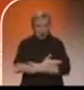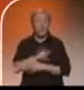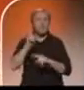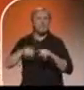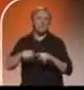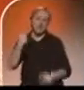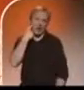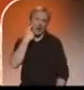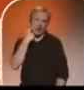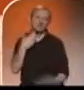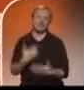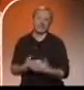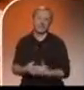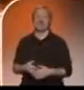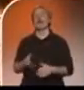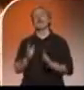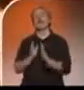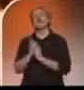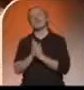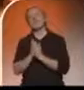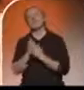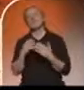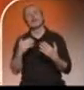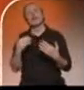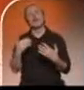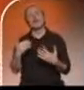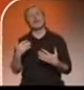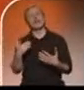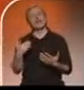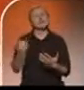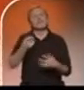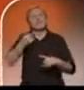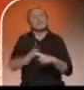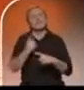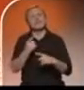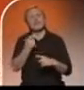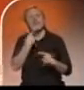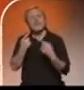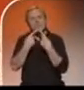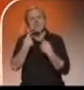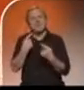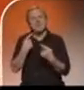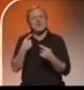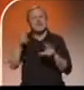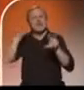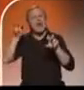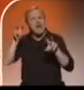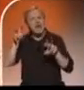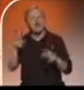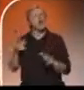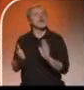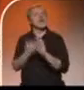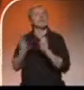začátek divákům jenom tak malinko prozradit a naťuknout a navnadit je v podstatě na dnešní téma. A pojďme si říct, jaké vady